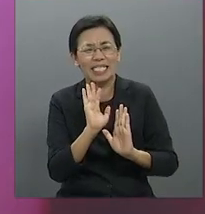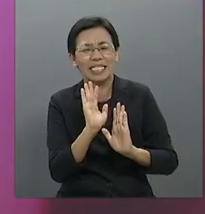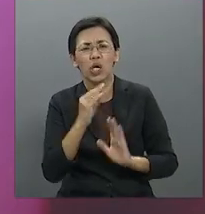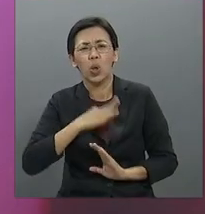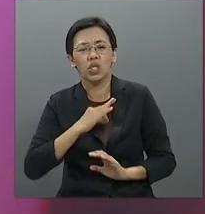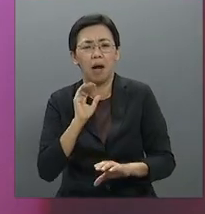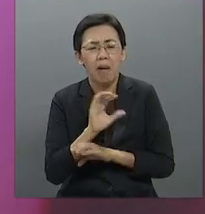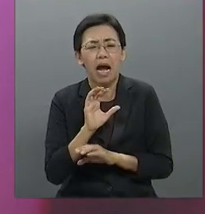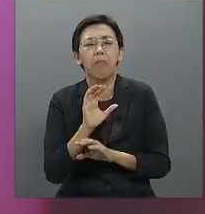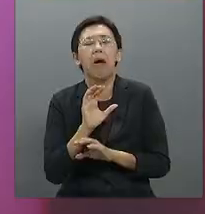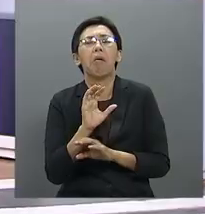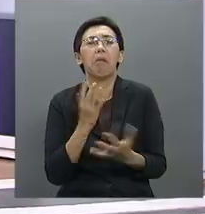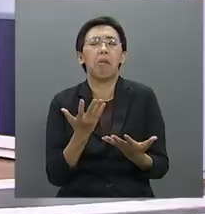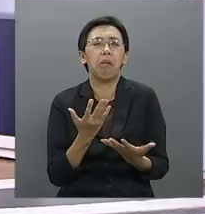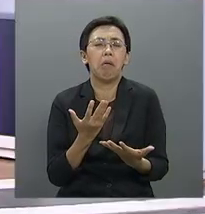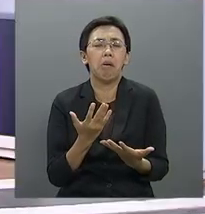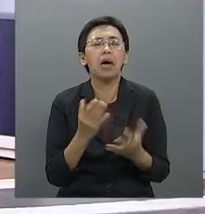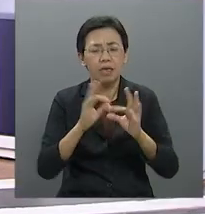ภาย